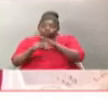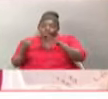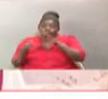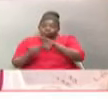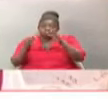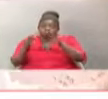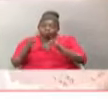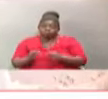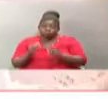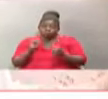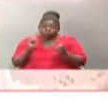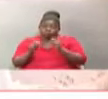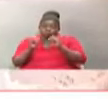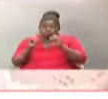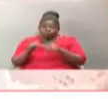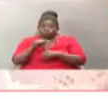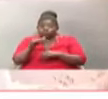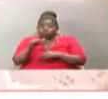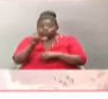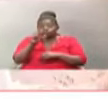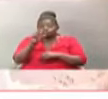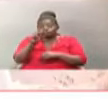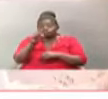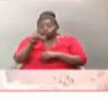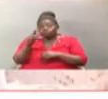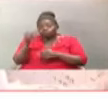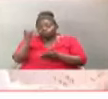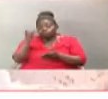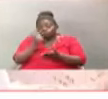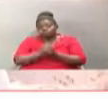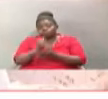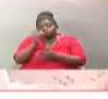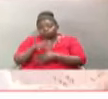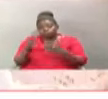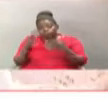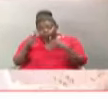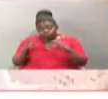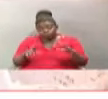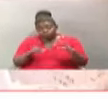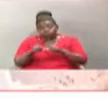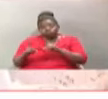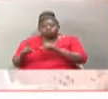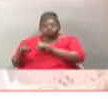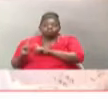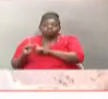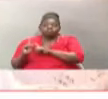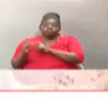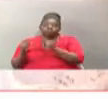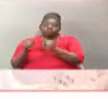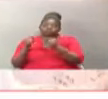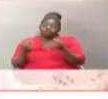y'ebyenfuna tennatereera. Buli lufula erina sitampu yaayo. Tumaze okukwatagana n'ab'ebyokwerinda era ttiimu yaffe